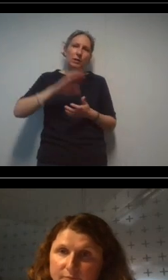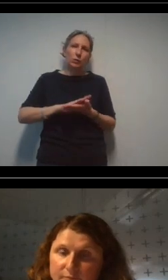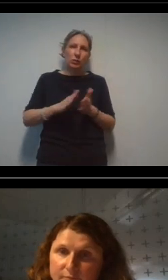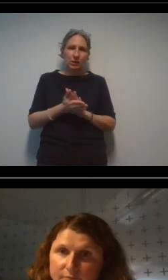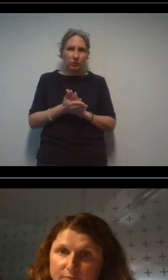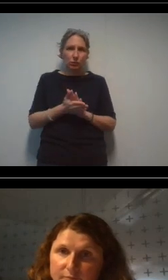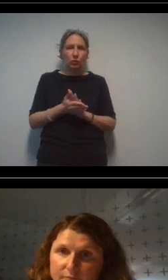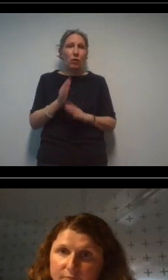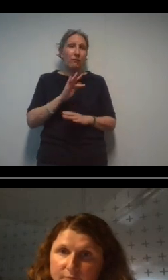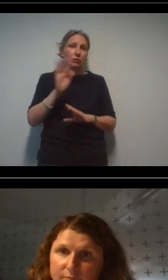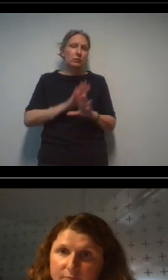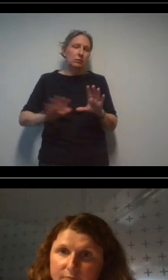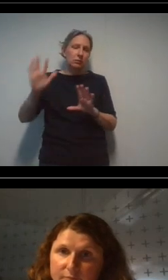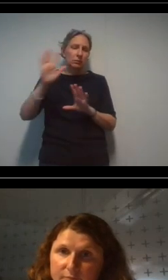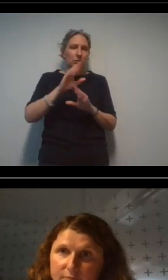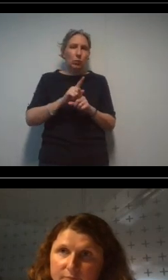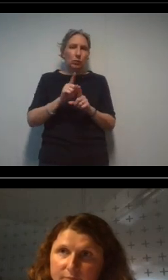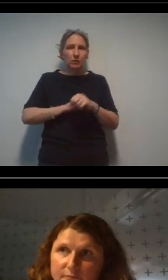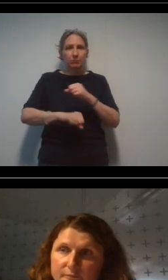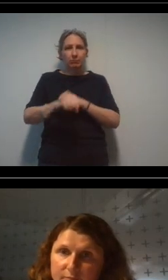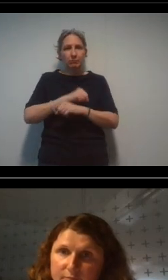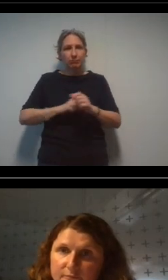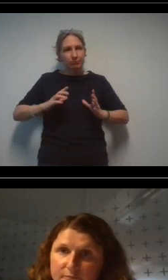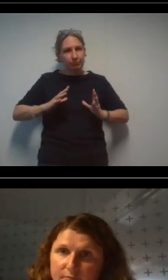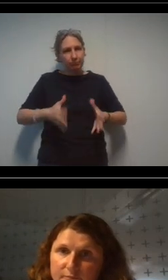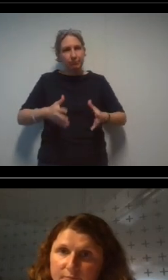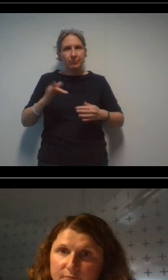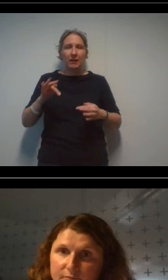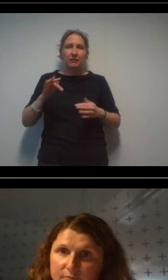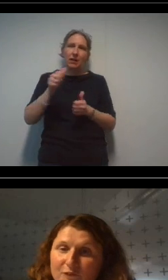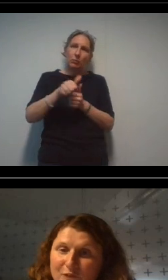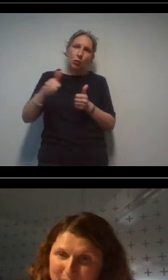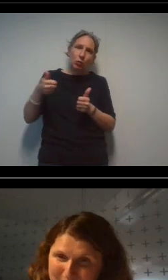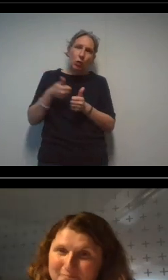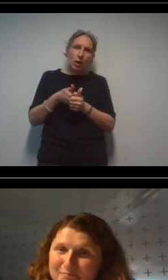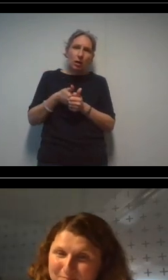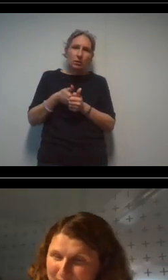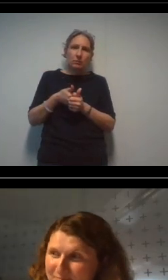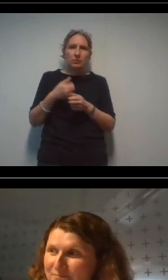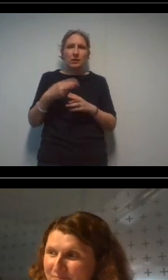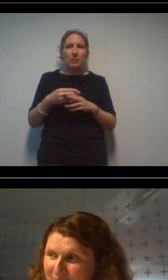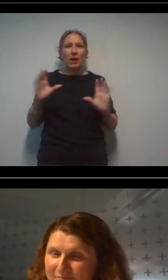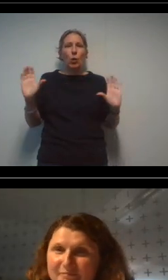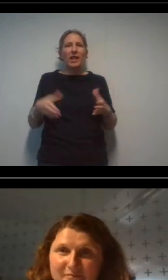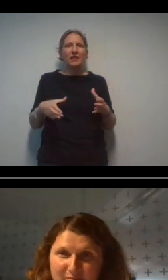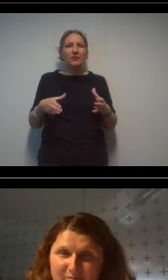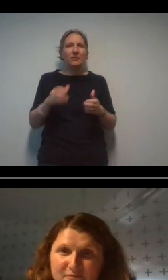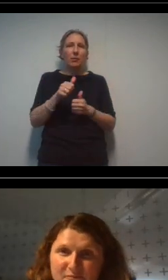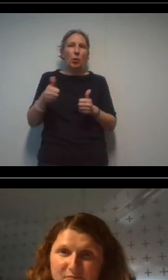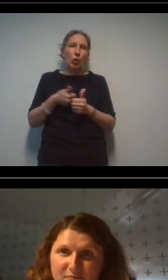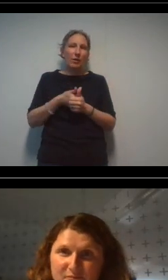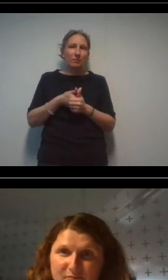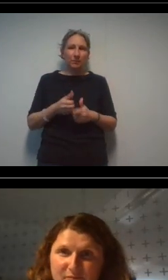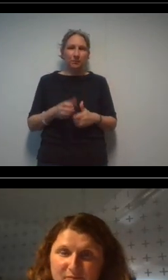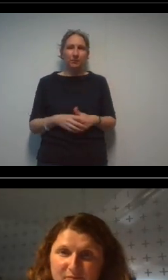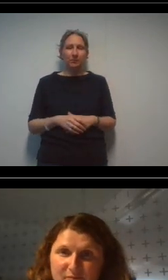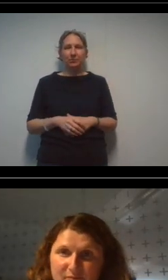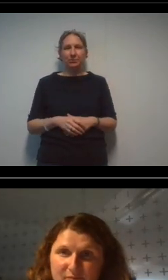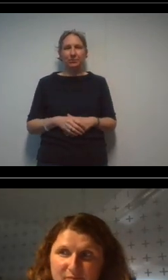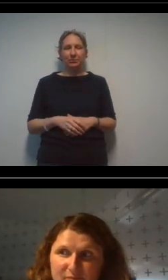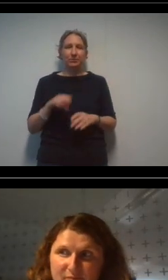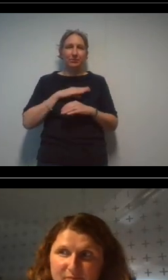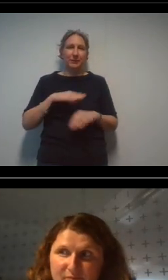France sur le sujet du mentorat, avec ce qu'on appelle le collectif mentorat. Et voilà, dernière action, mais qui est